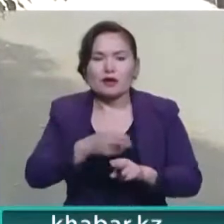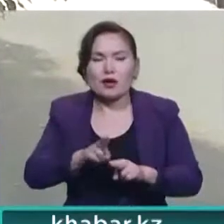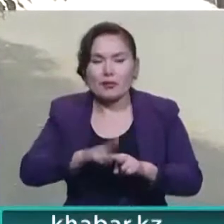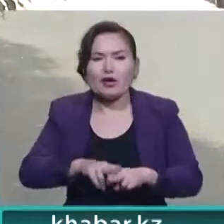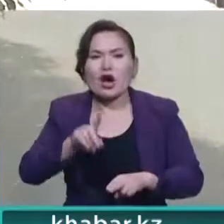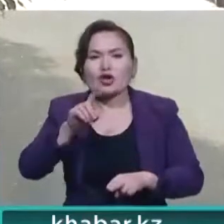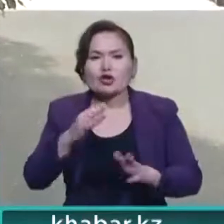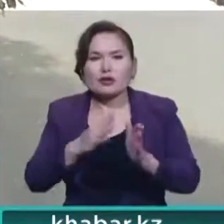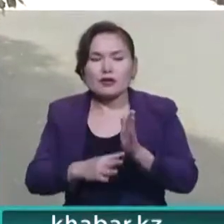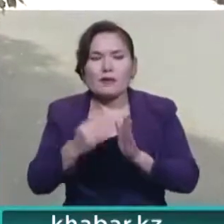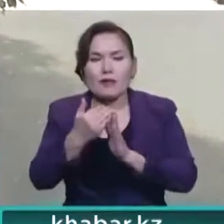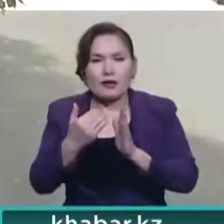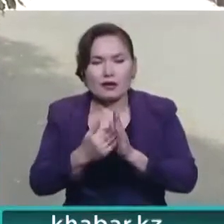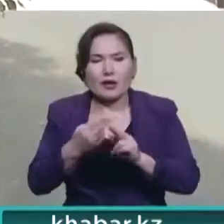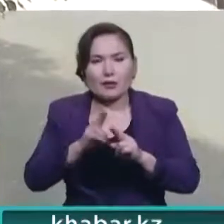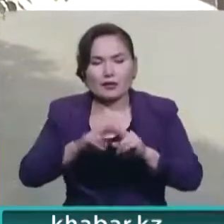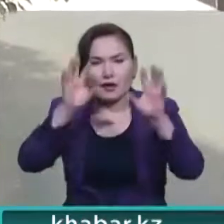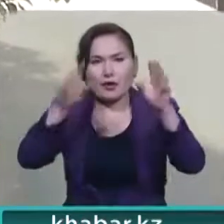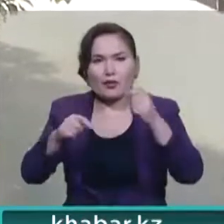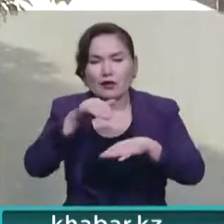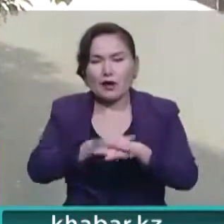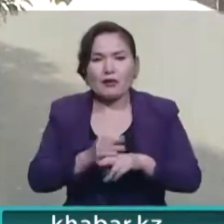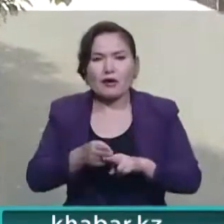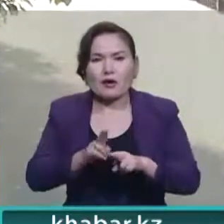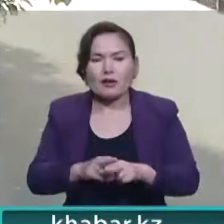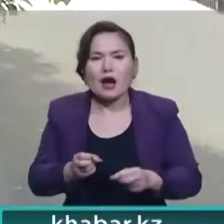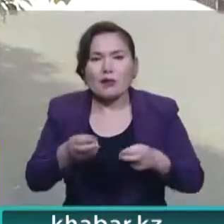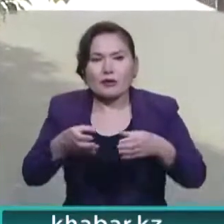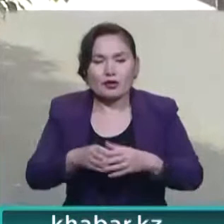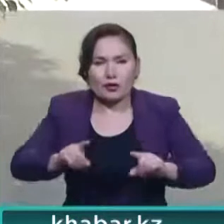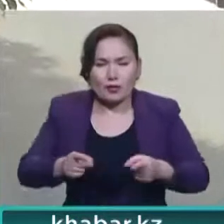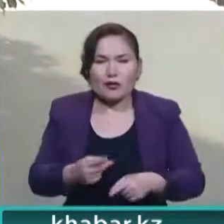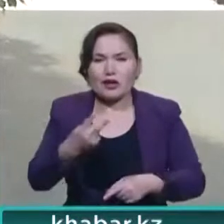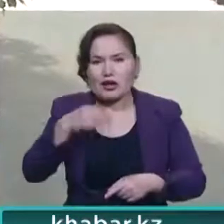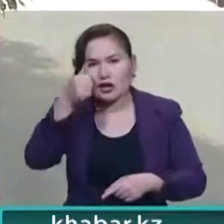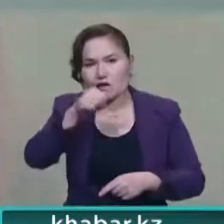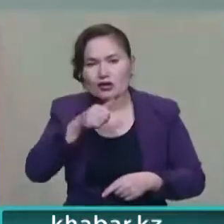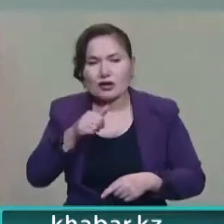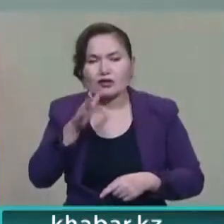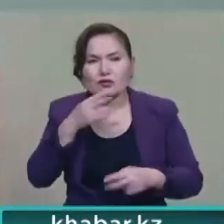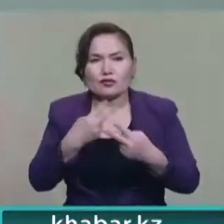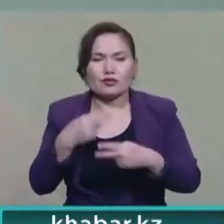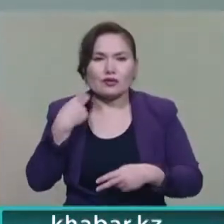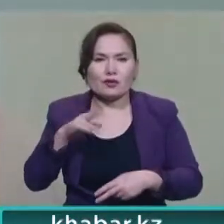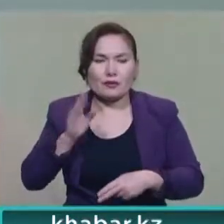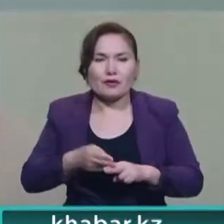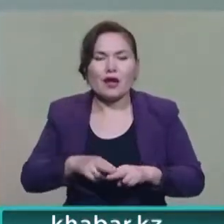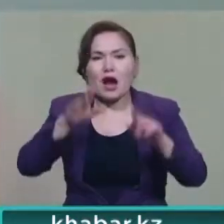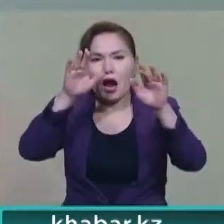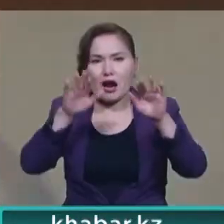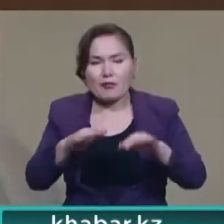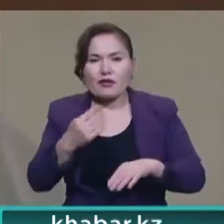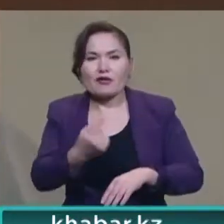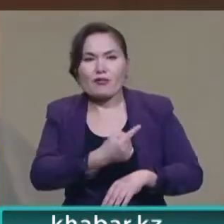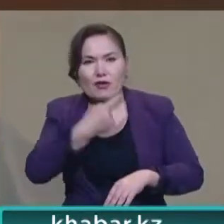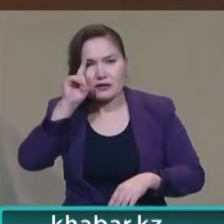кодекстің 190-шы бабы 2-ші бөлімі бойынша алаяқтар 2 жылға дейін бас бостандығынан айырылуы мүмкін. Компьютер тілін жетік білетін алаяқтар